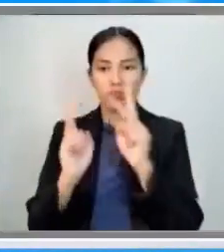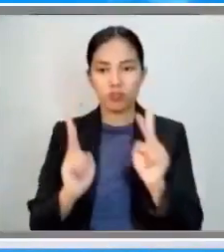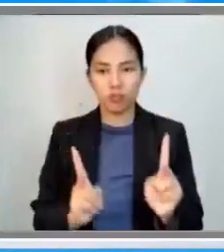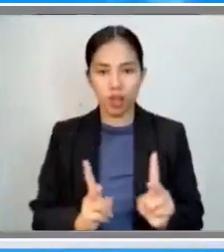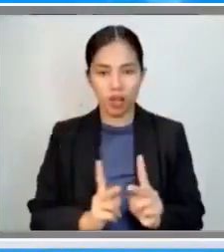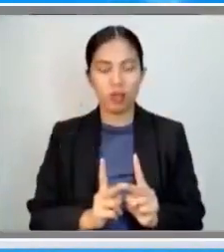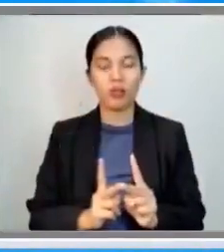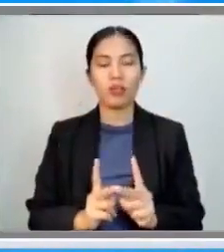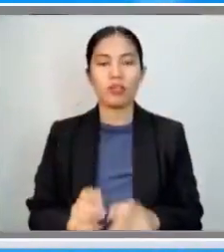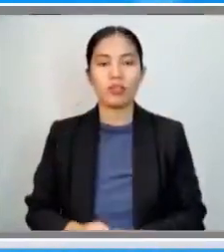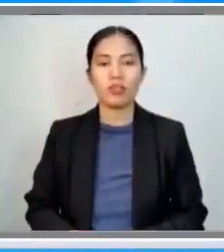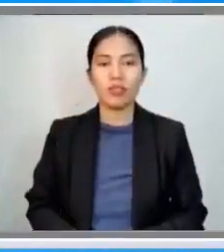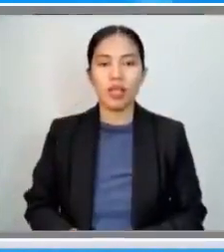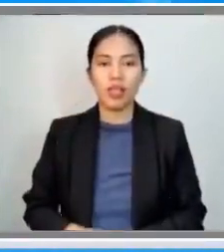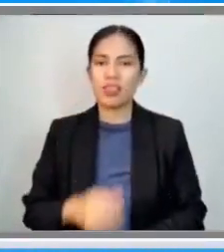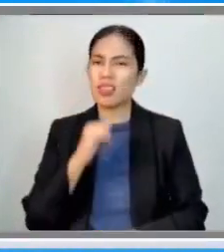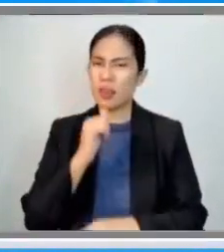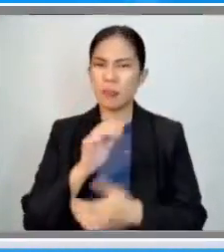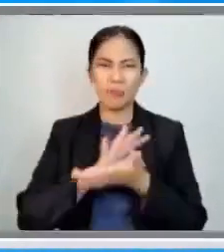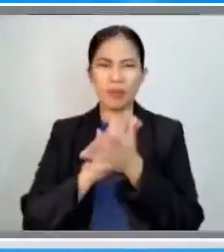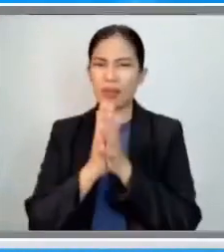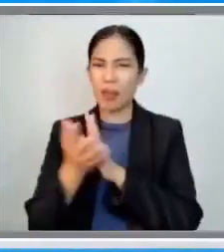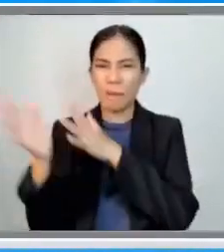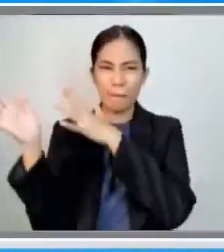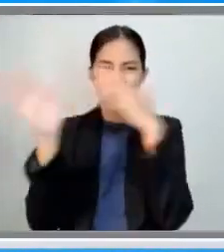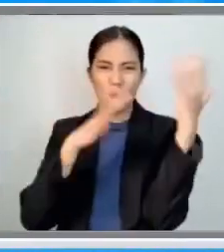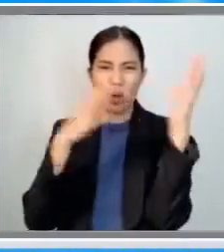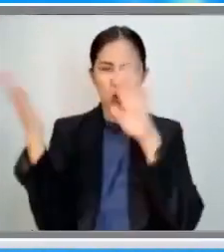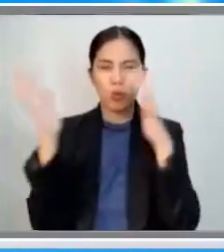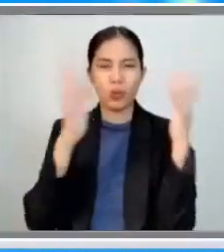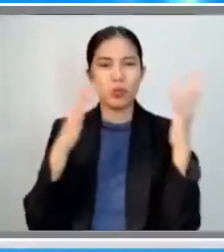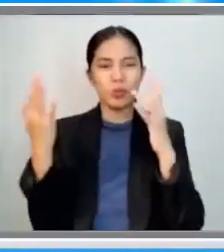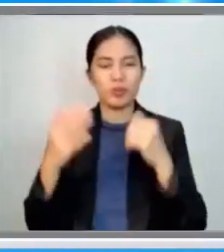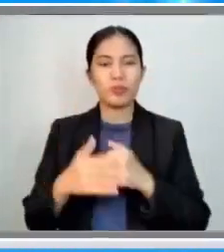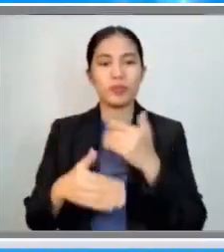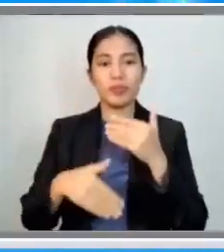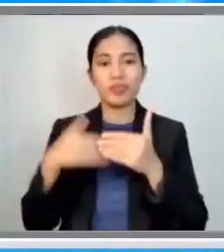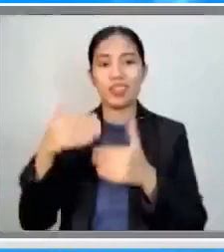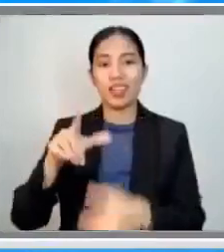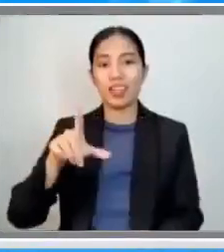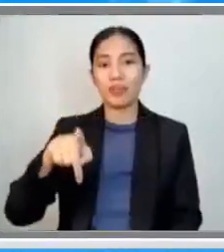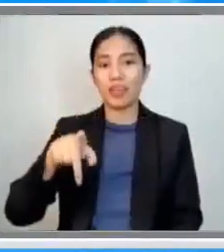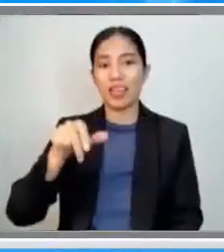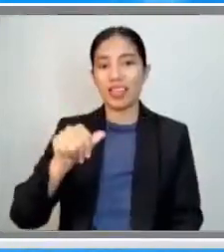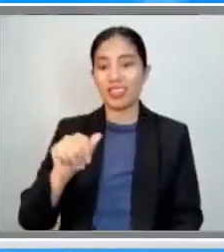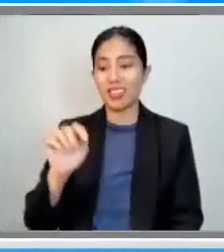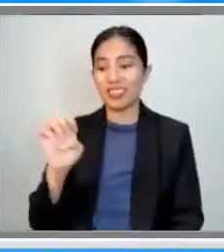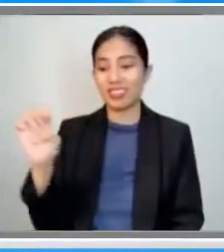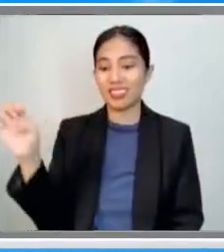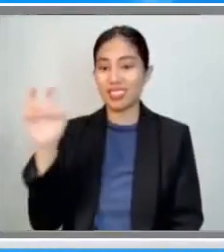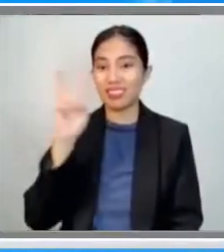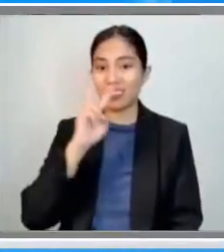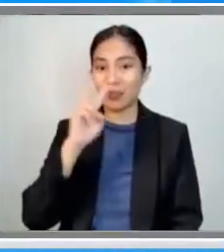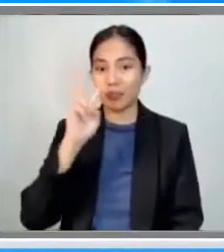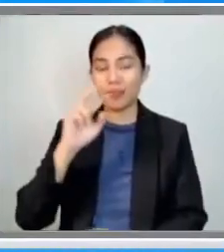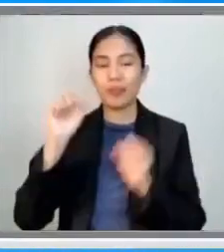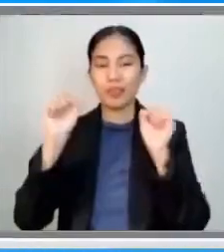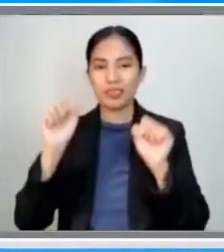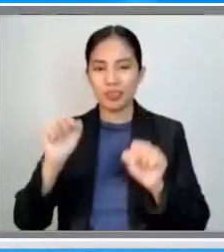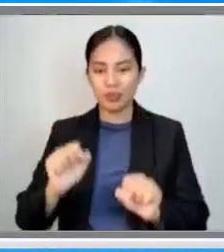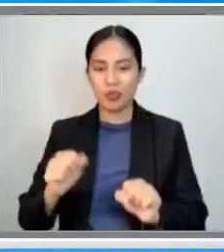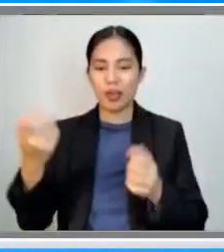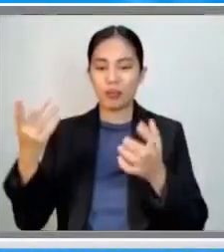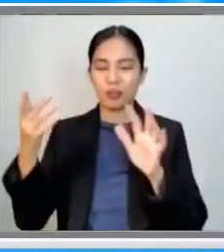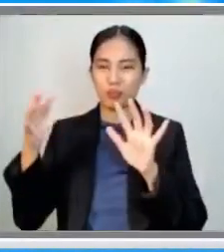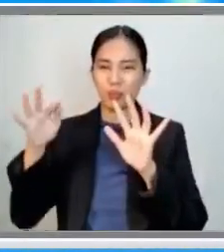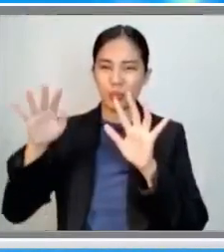LPA na maging bagyo. Ang LPA nga na nasa East of Visayas posibleng sumama bilang trough o extension ng super typhoon na